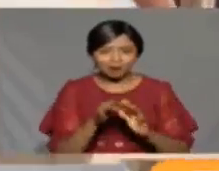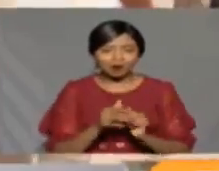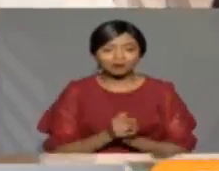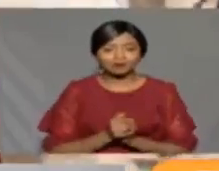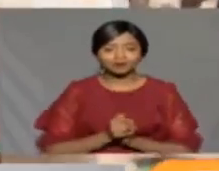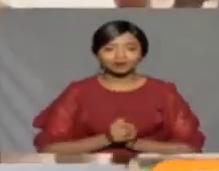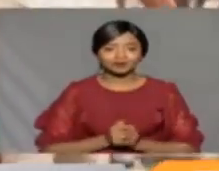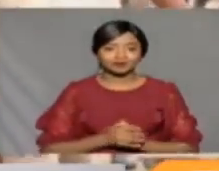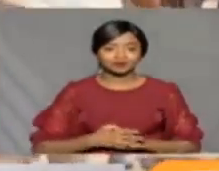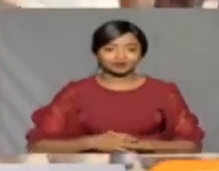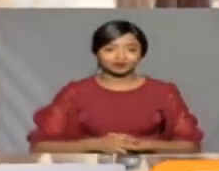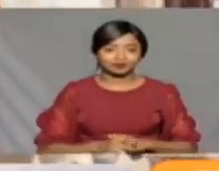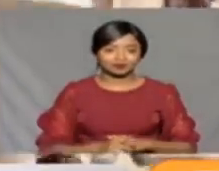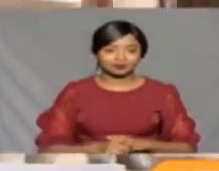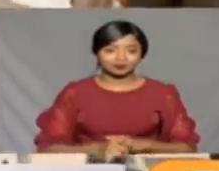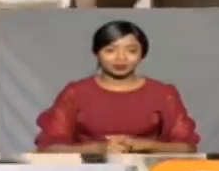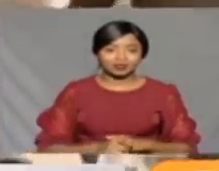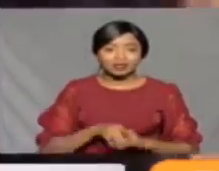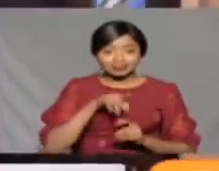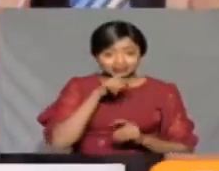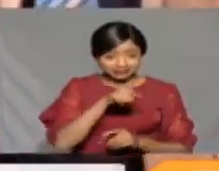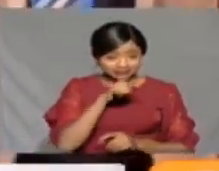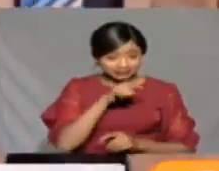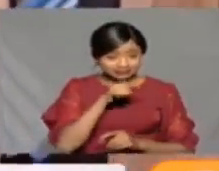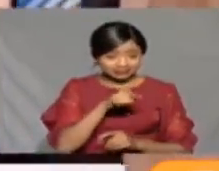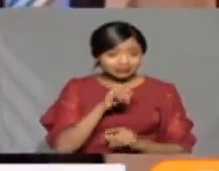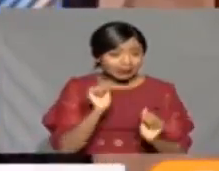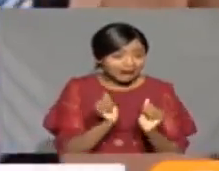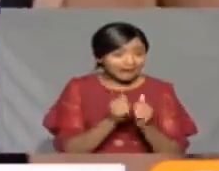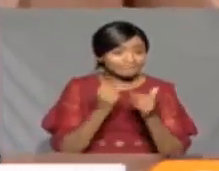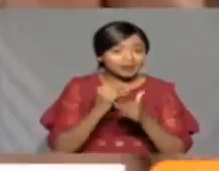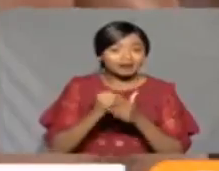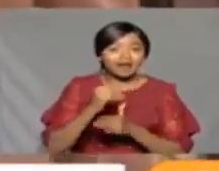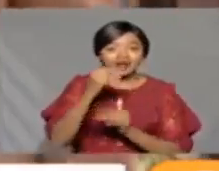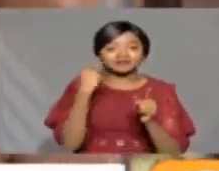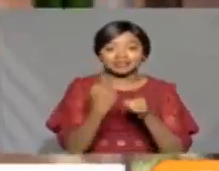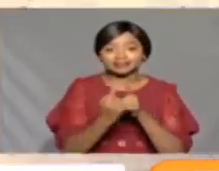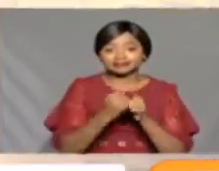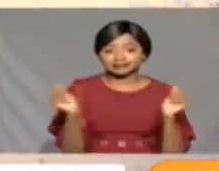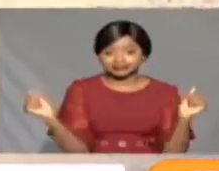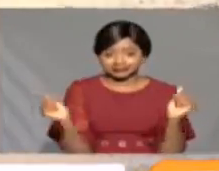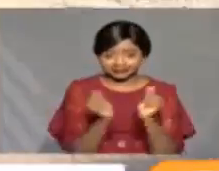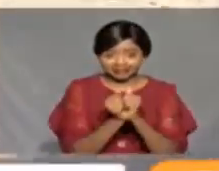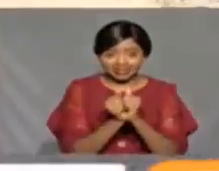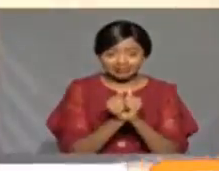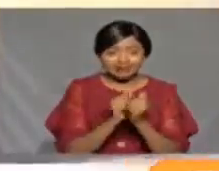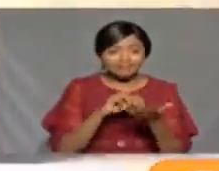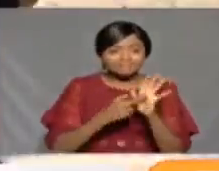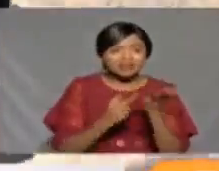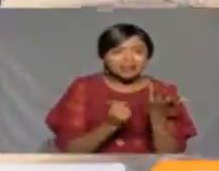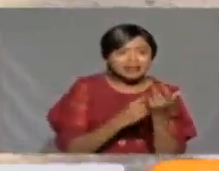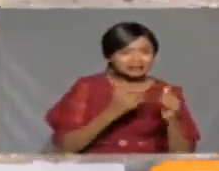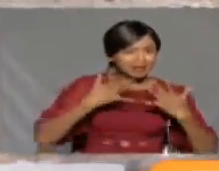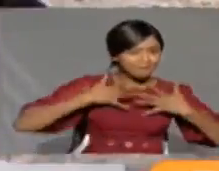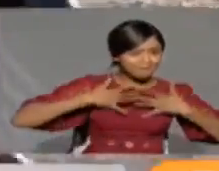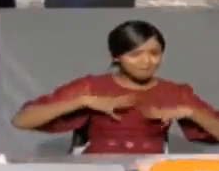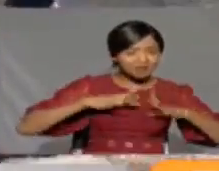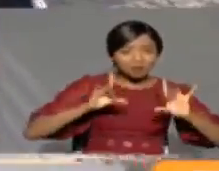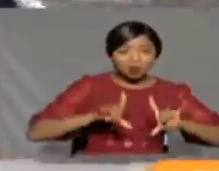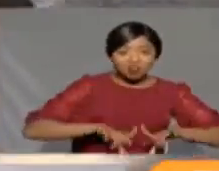tayari yanaendelea. Zoezi hili ambalo hufanyika kila baada ya miaka 10 halitahesabu watu